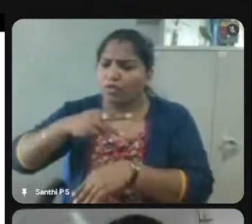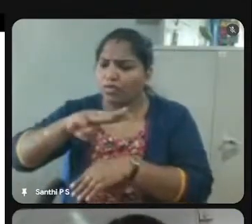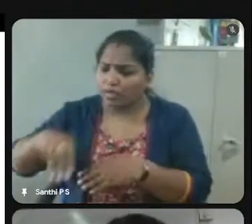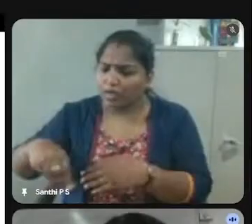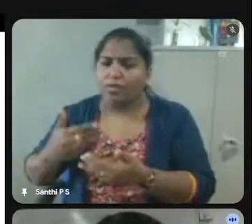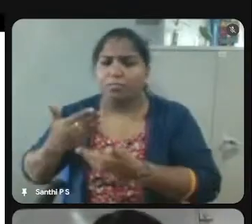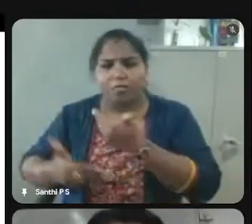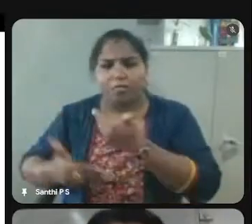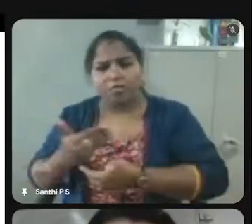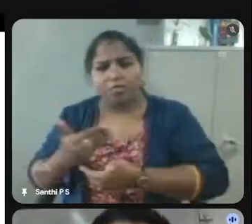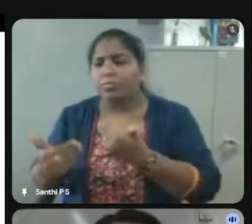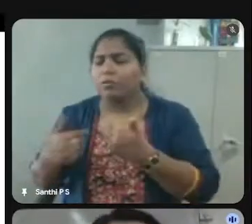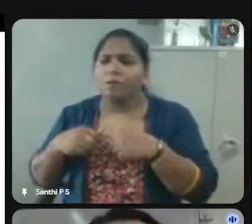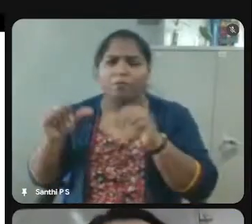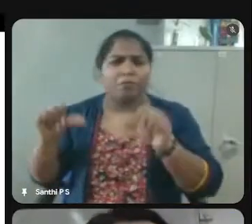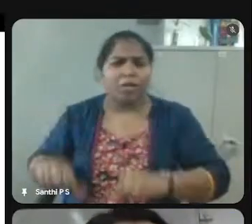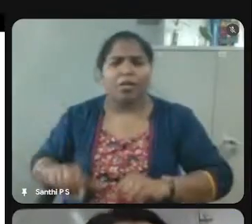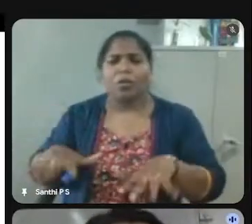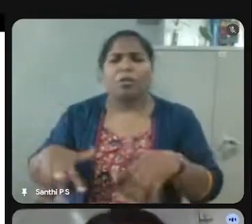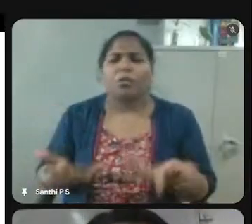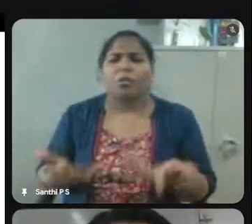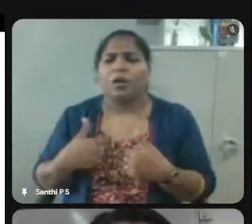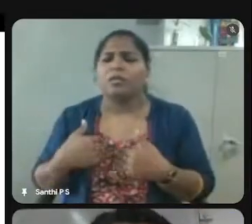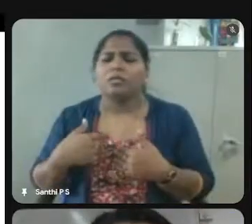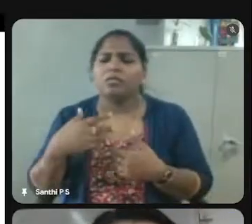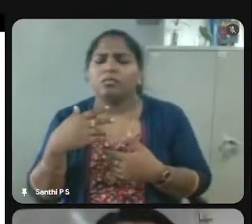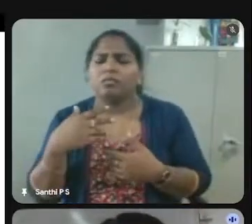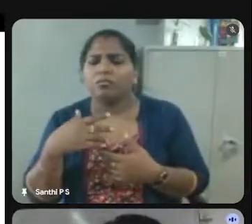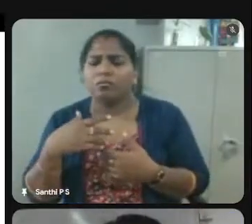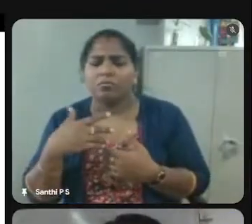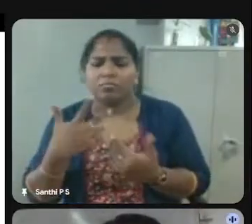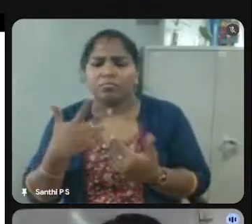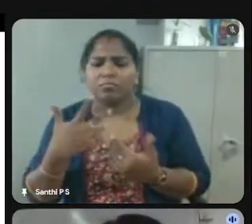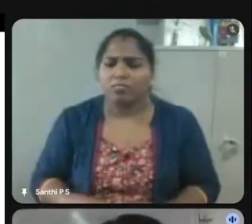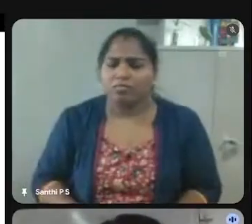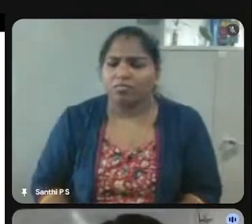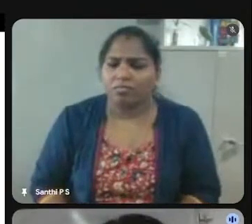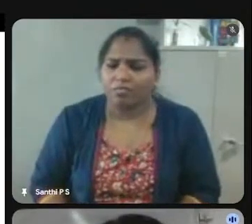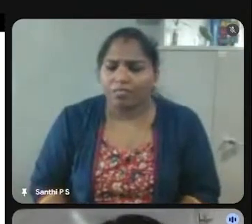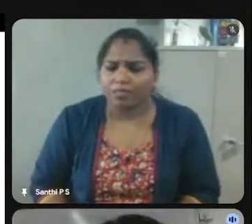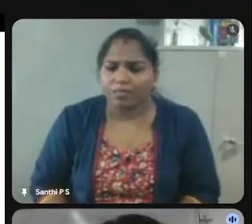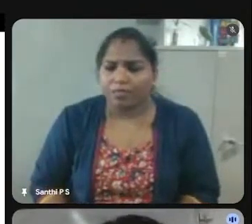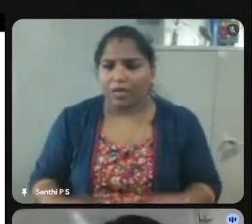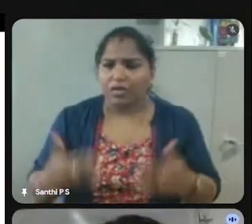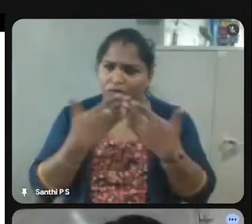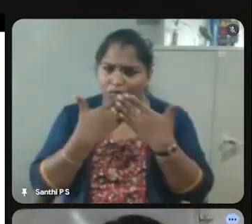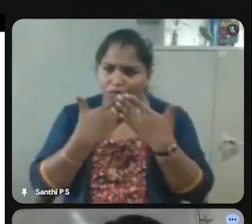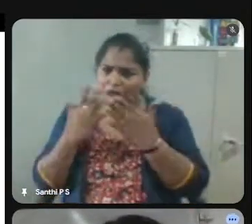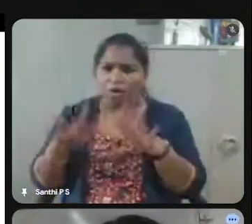ഫുൾ പോർഷനും കവർ ചെയ്യുന്നുണ്ട്. എന്റെ അടുത്താകുമ്പോ ഭയങ്കര കളിക്കുകയാണ്. ഓക്കെ, സ്കൂളിലെ പെർഫോമൻസ് ഒന്നും